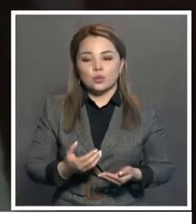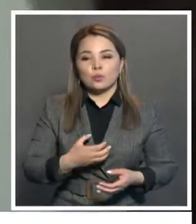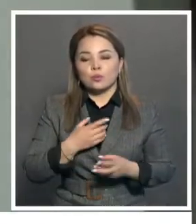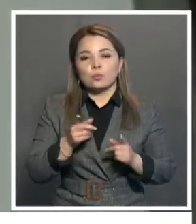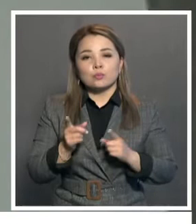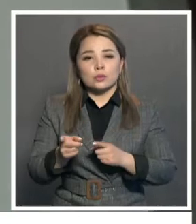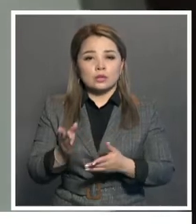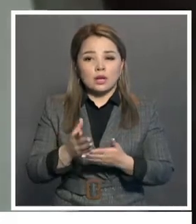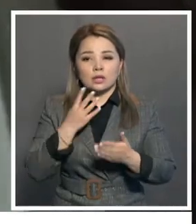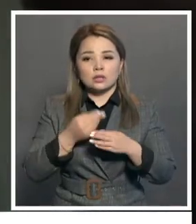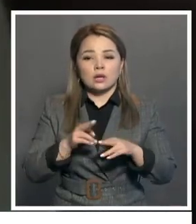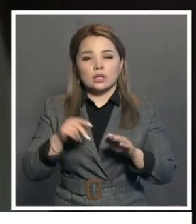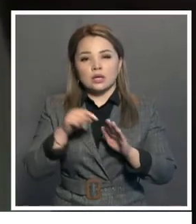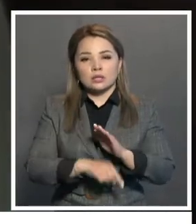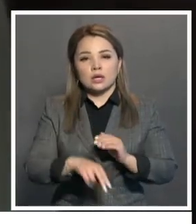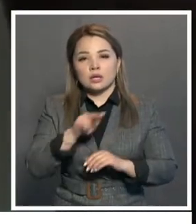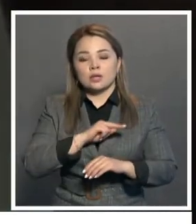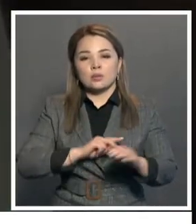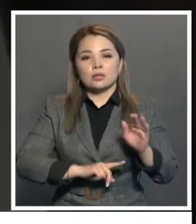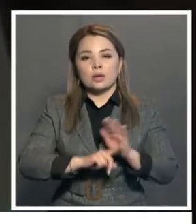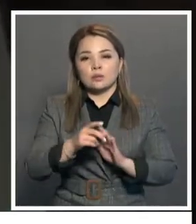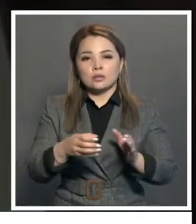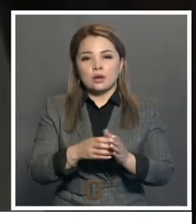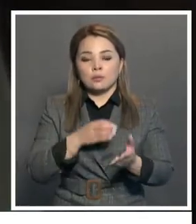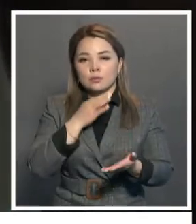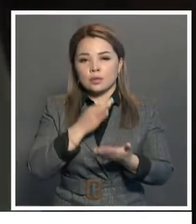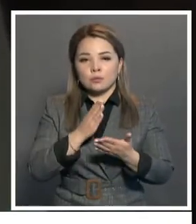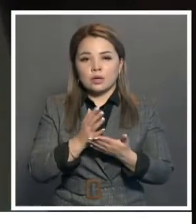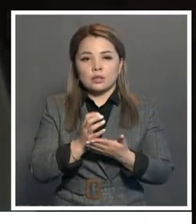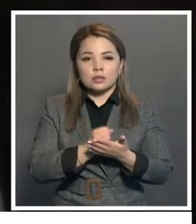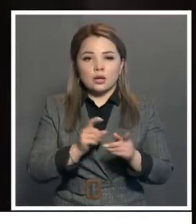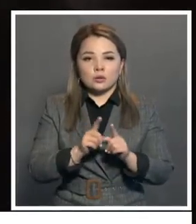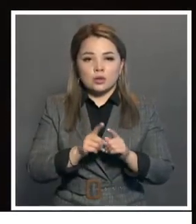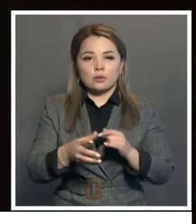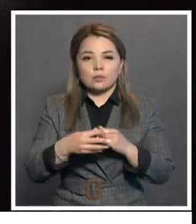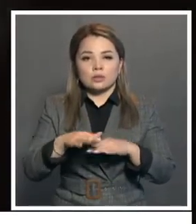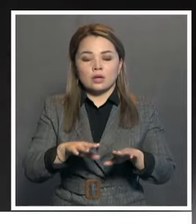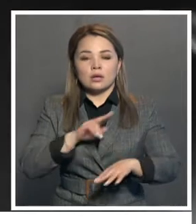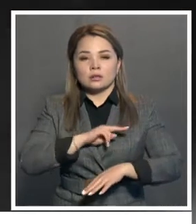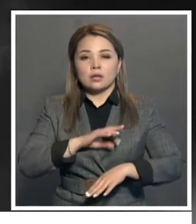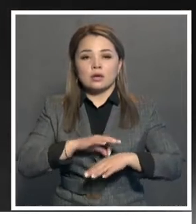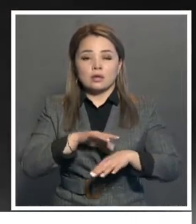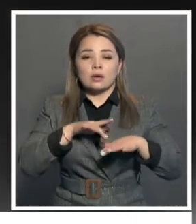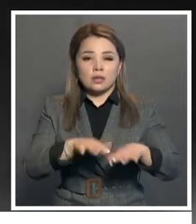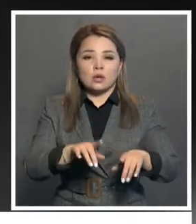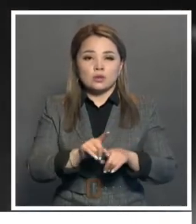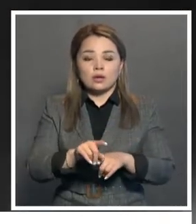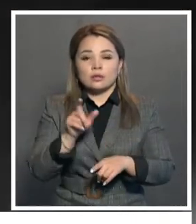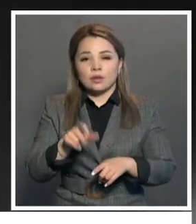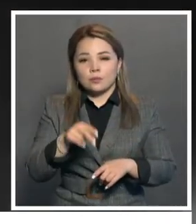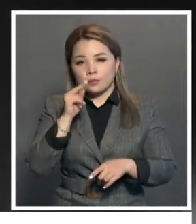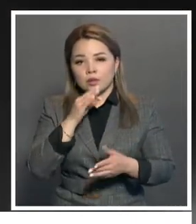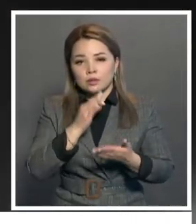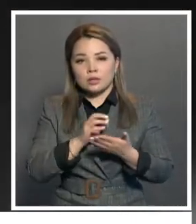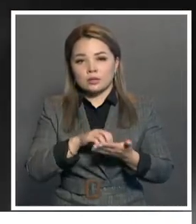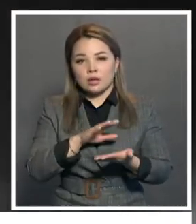полиция департаменті ішкі қызметтік тексеруді бастады. Ал кадрларды желіге басшысының бейәдеп қылықтарына шыдамаған қызметкерлердің бірі салған